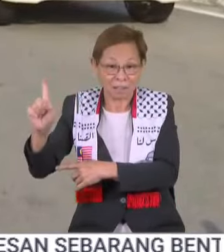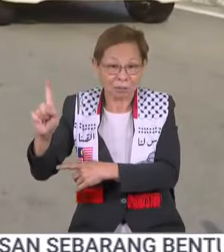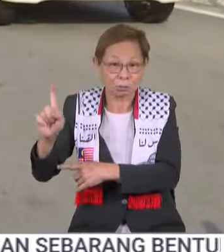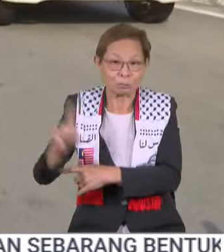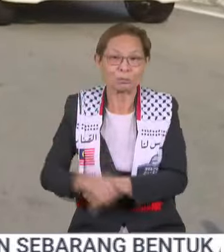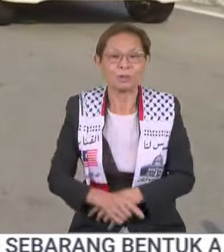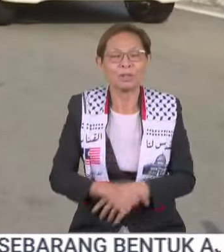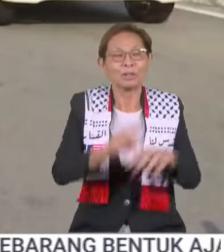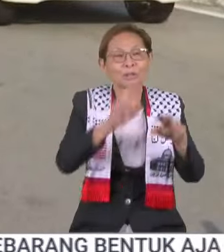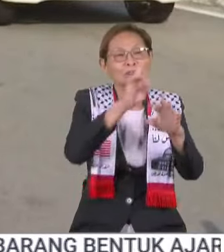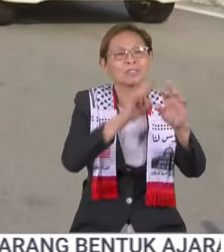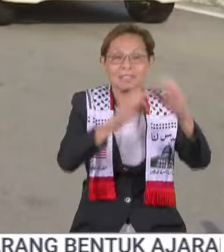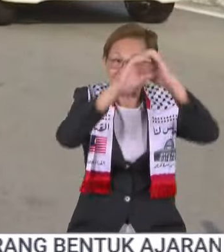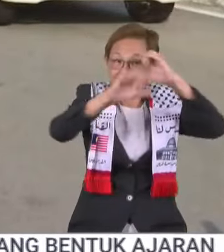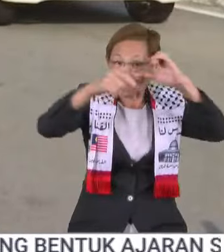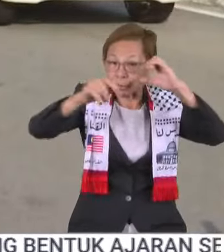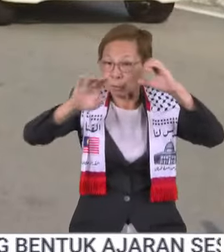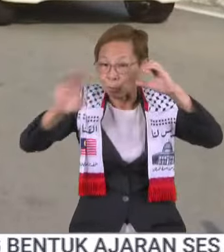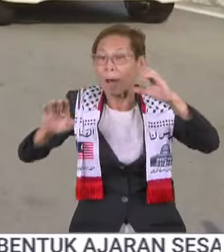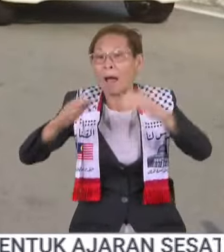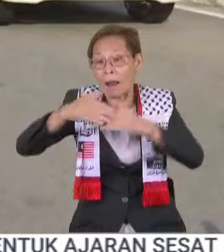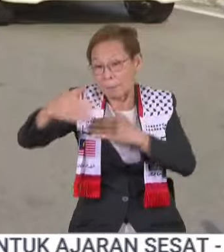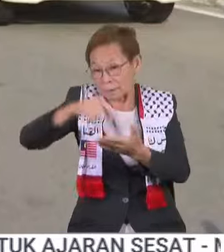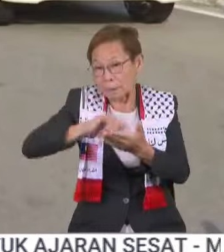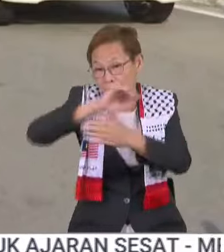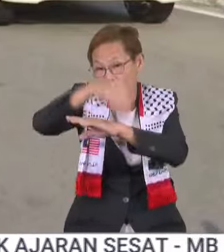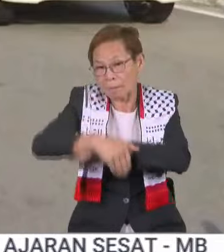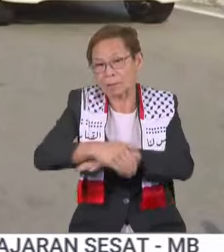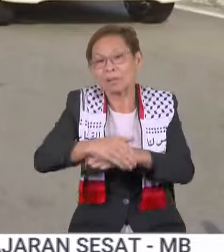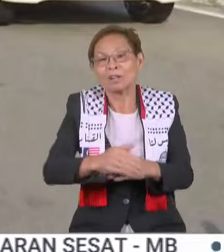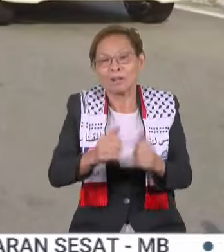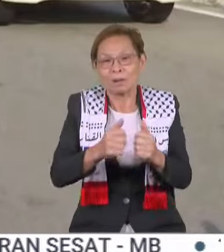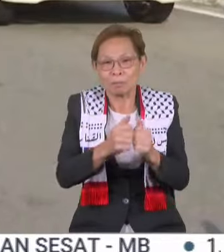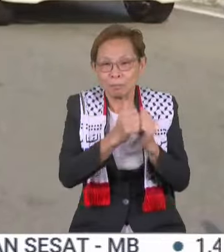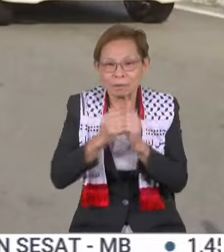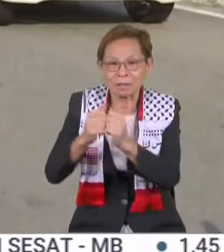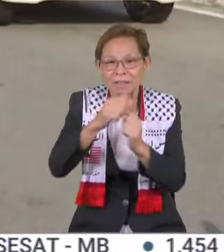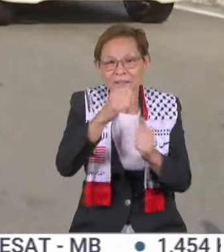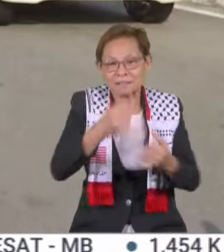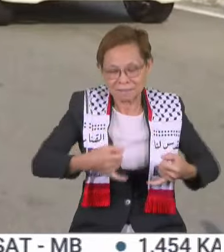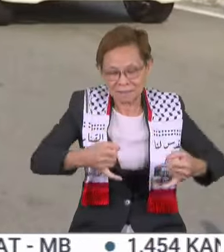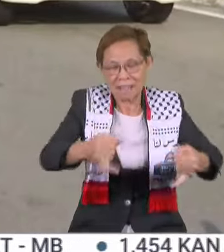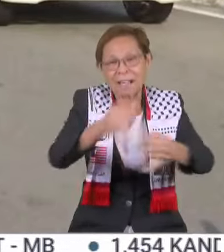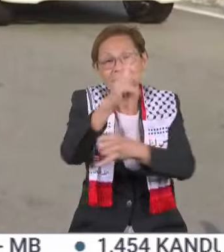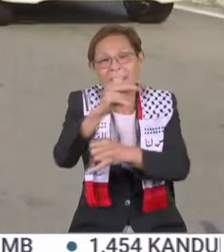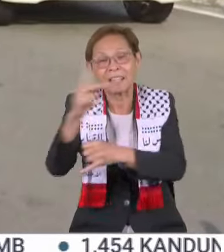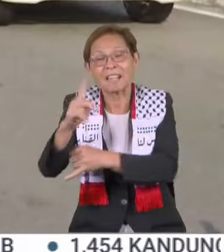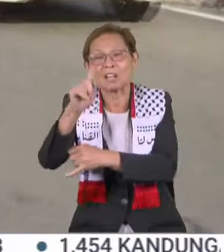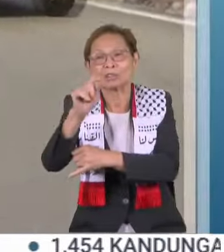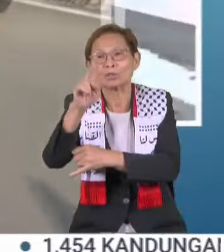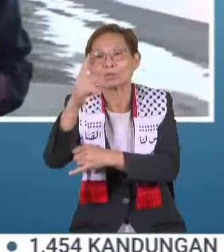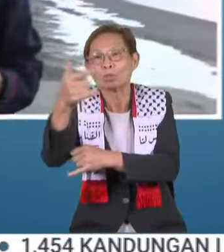Kanta 744 malam ini. Kita terus saja bersama Sahira di Jalan KK Tuaran Sabah. Silakan.